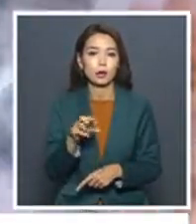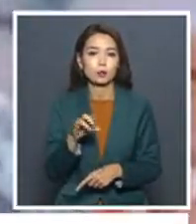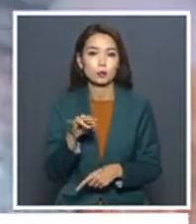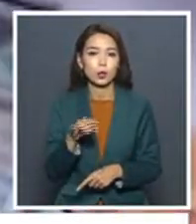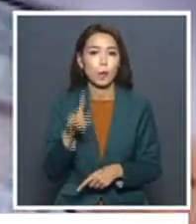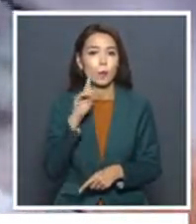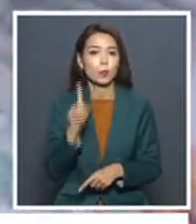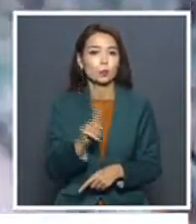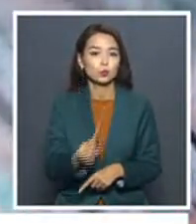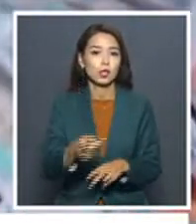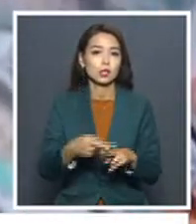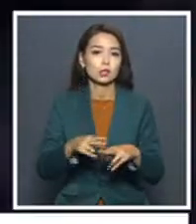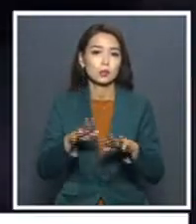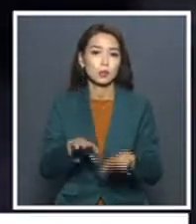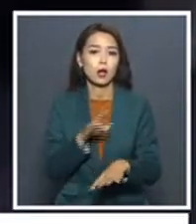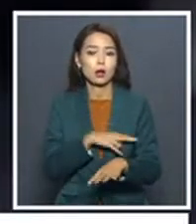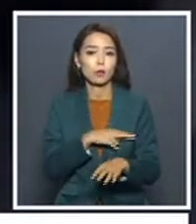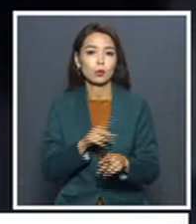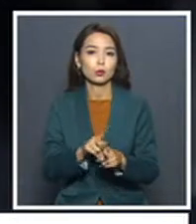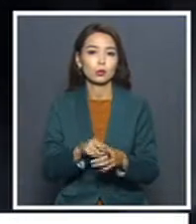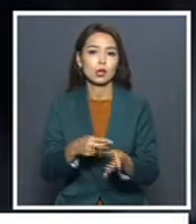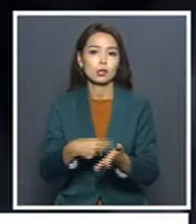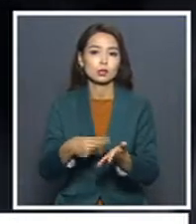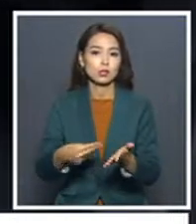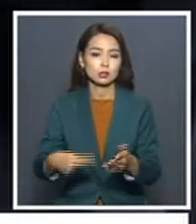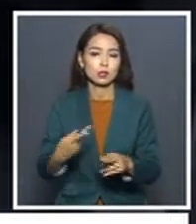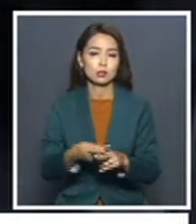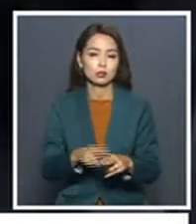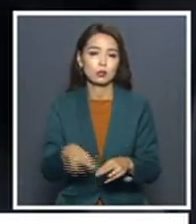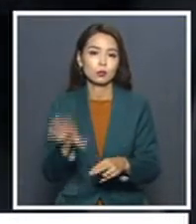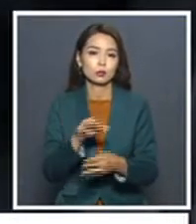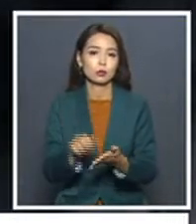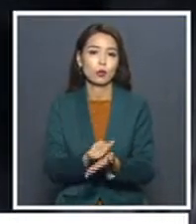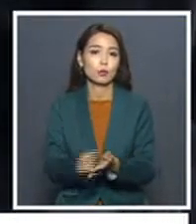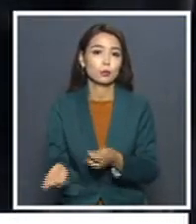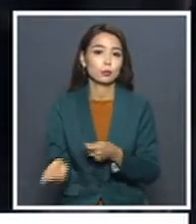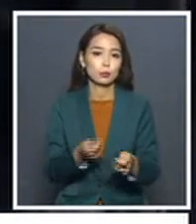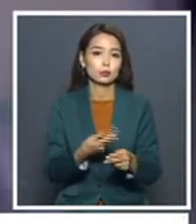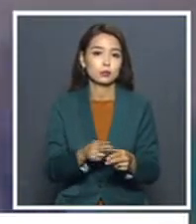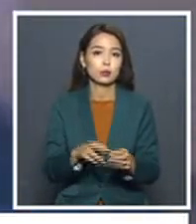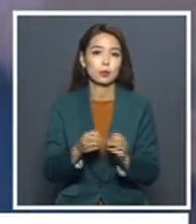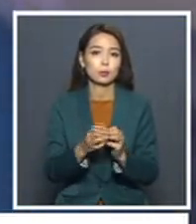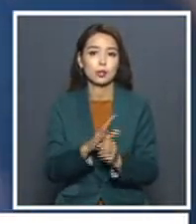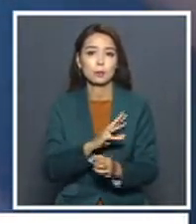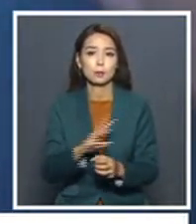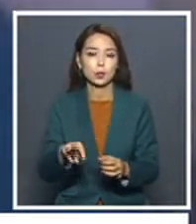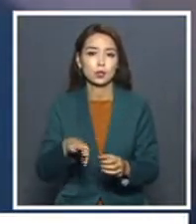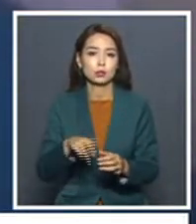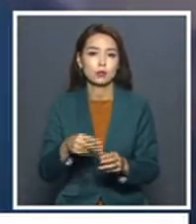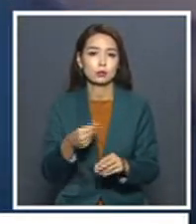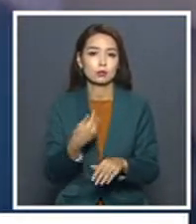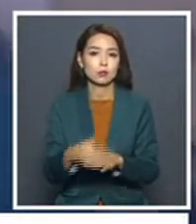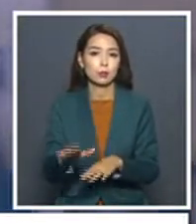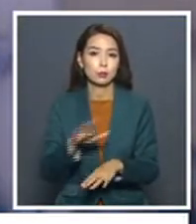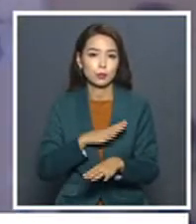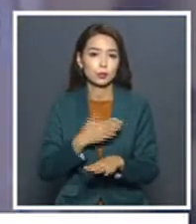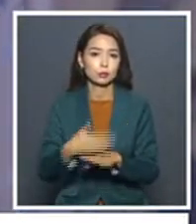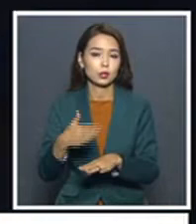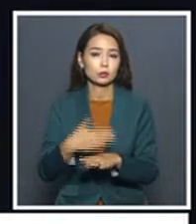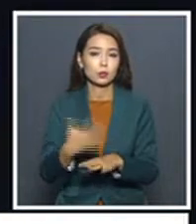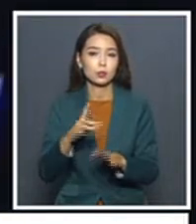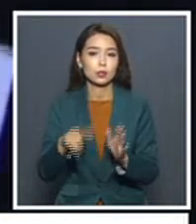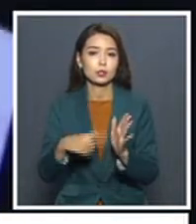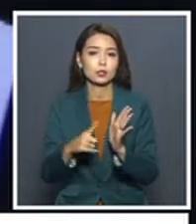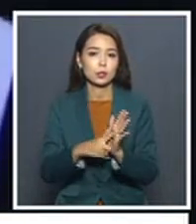кезінде атқарылған жұмыстар актісіне қол қою үшін алып келген. 15 миллион теңге бөлшектеліп берілген. Соңғы 5,7 миллион теңгені